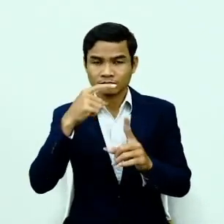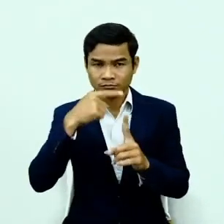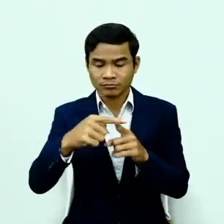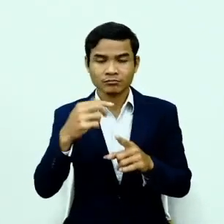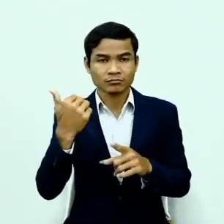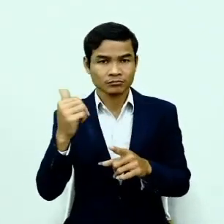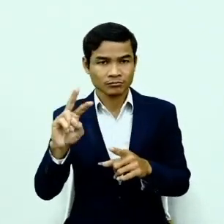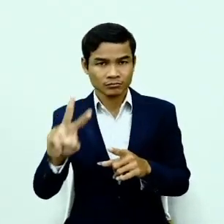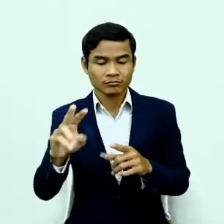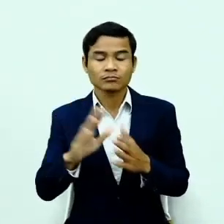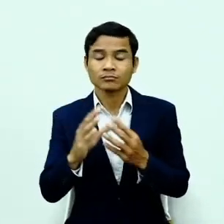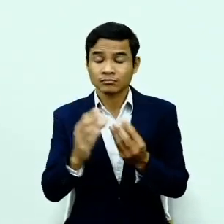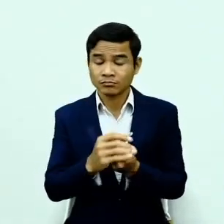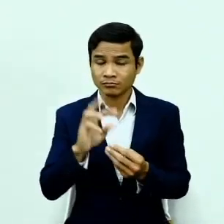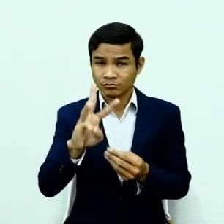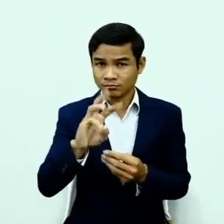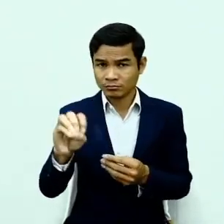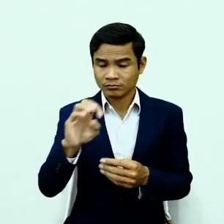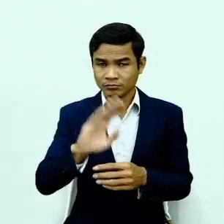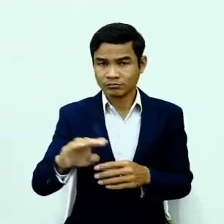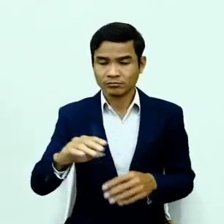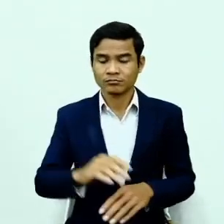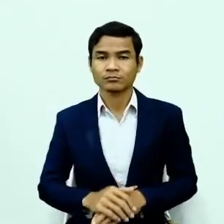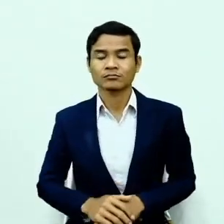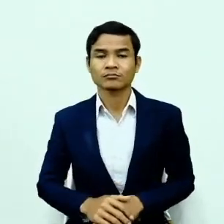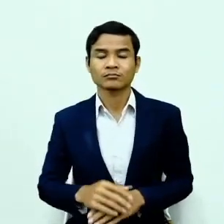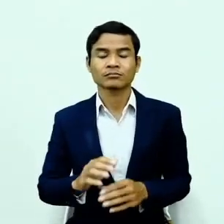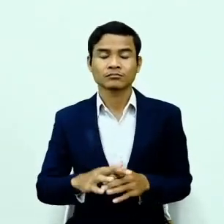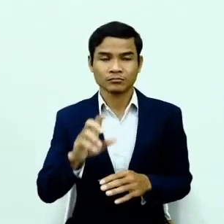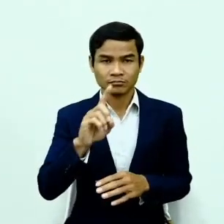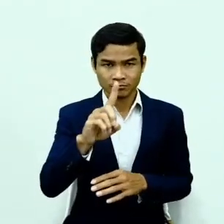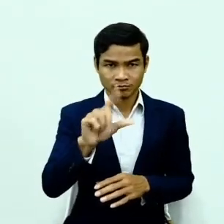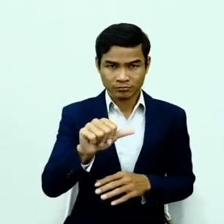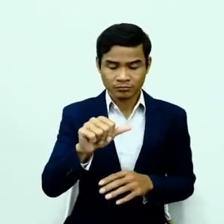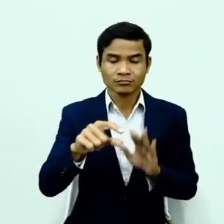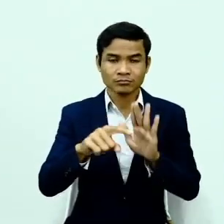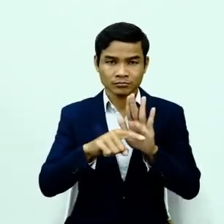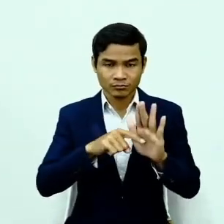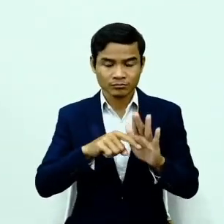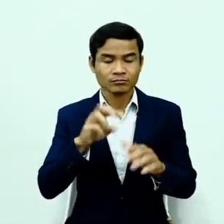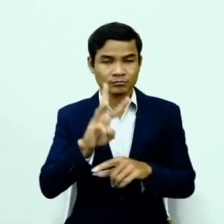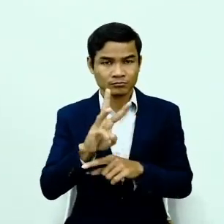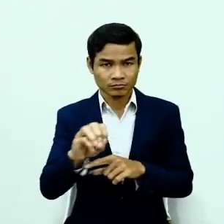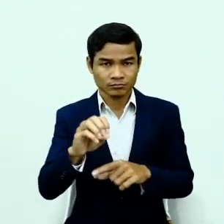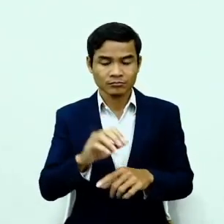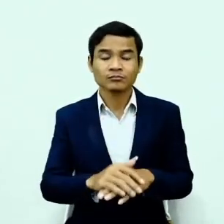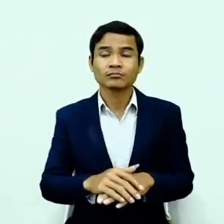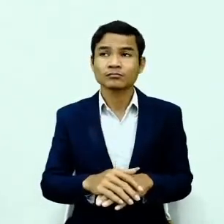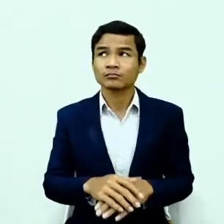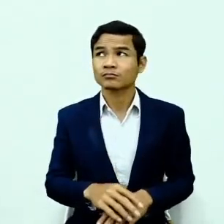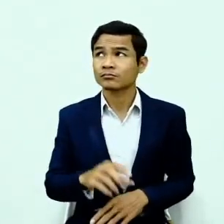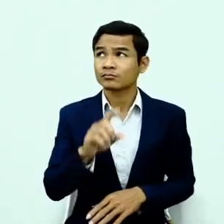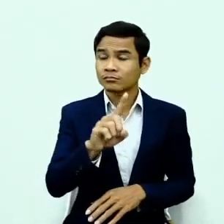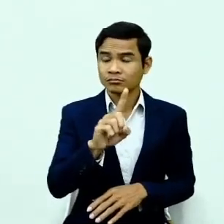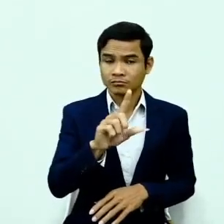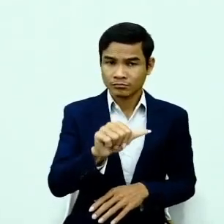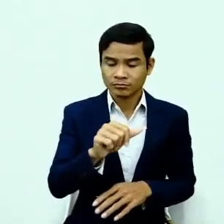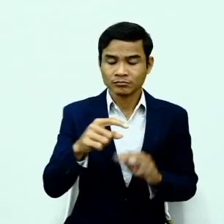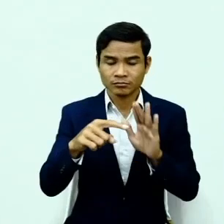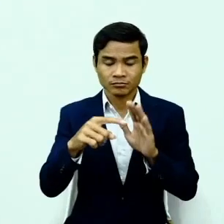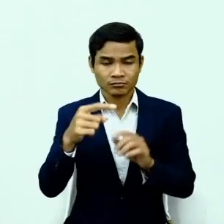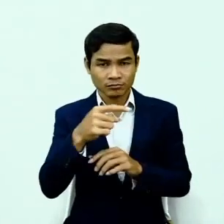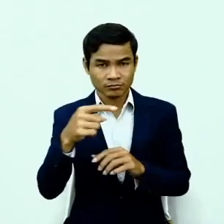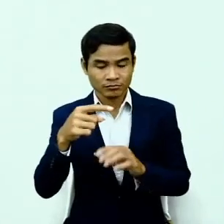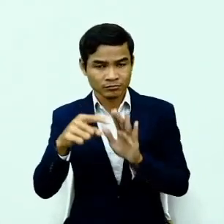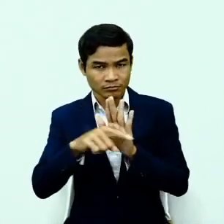tỷ pì mình chấm nón xàm sập nè con chà một rối một đo nè xàm sập cứ dương nè sỏi chà